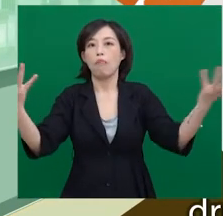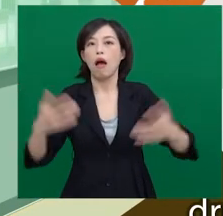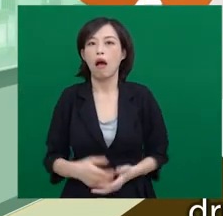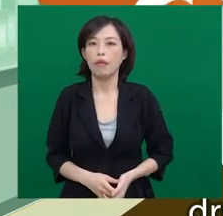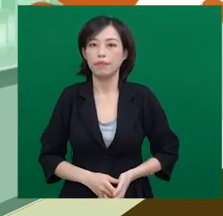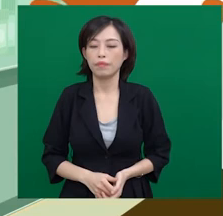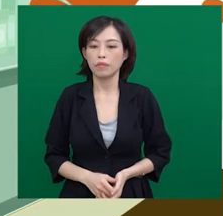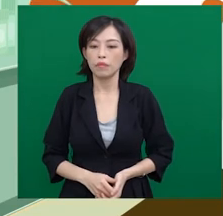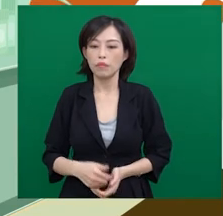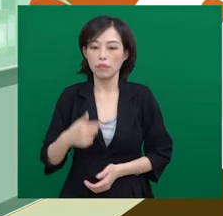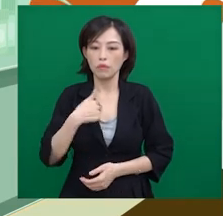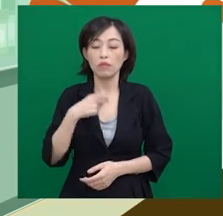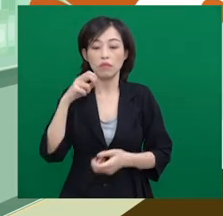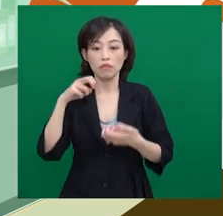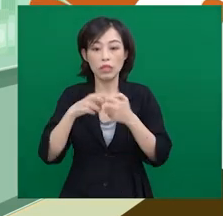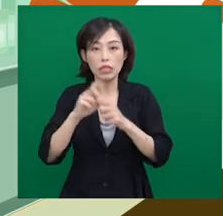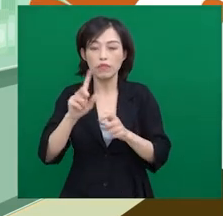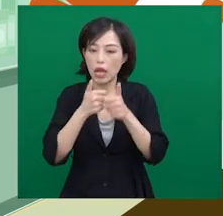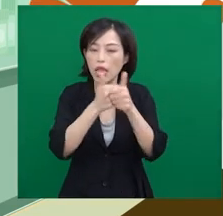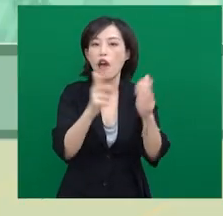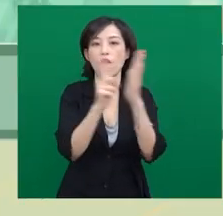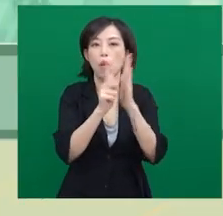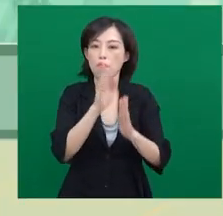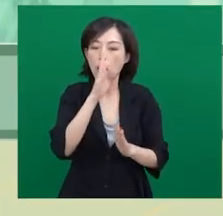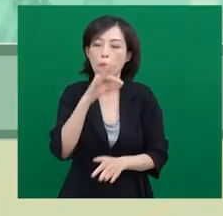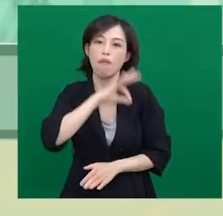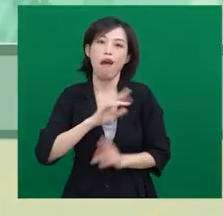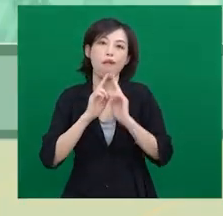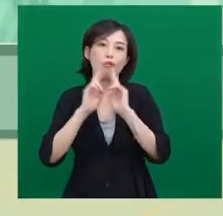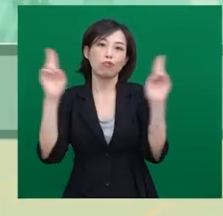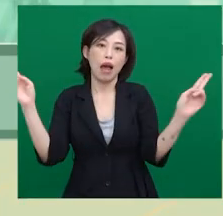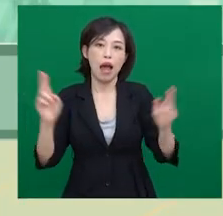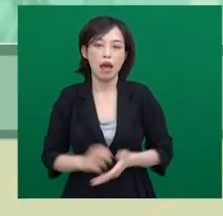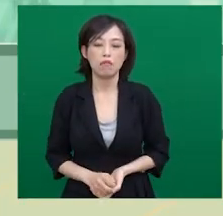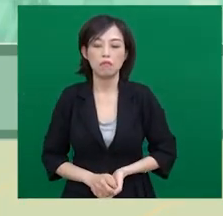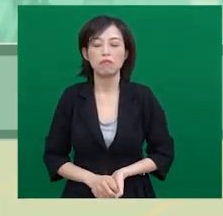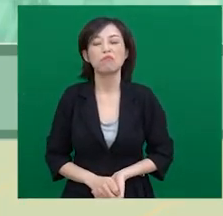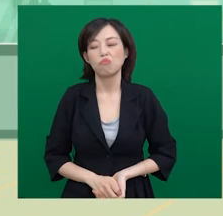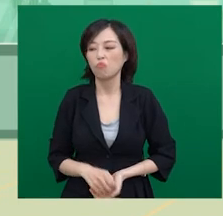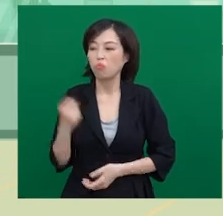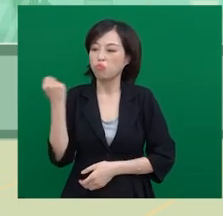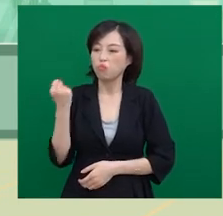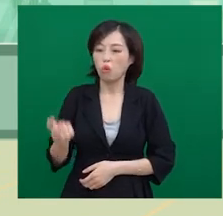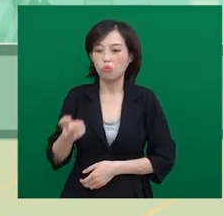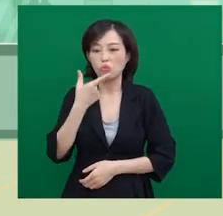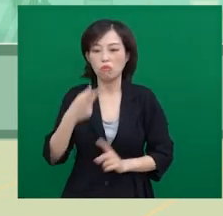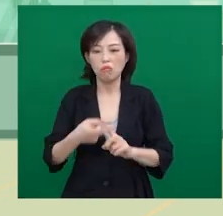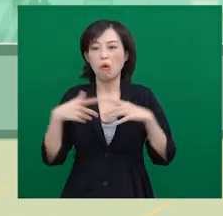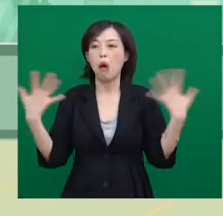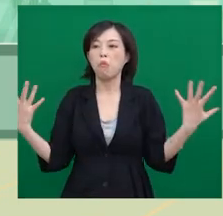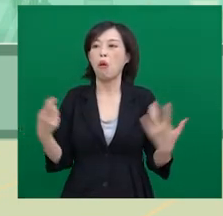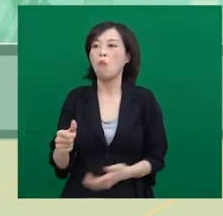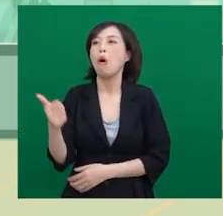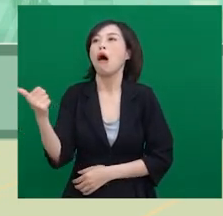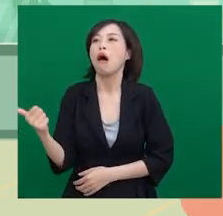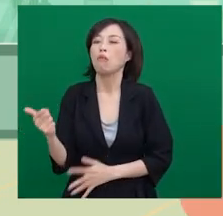thực hiện quy định của pháp luật để đảm bảo lợi ích lâu dài. Ừ nhỉ, thuốc mà không còn tác dụng thì ai mua? Rồi còn làm